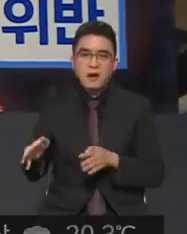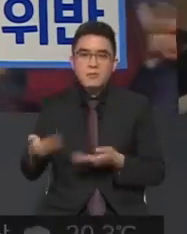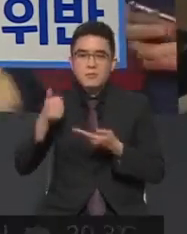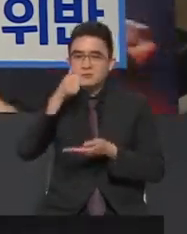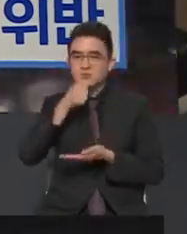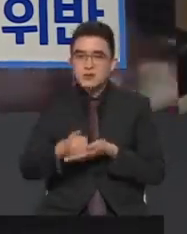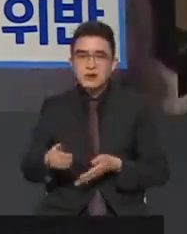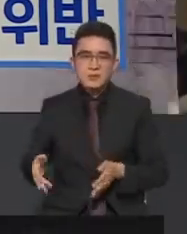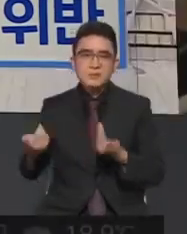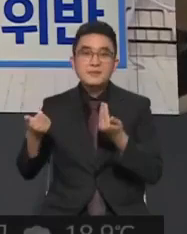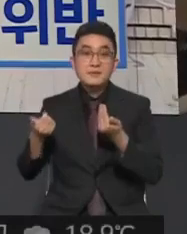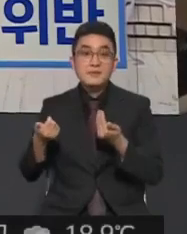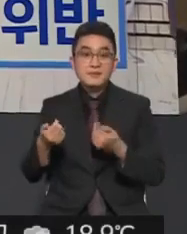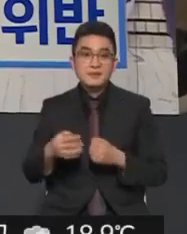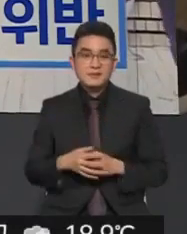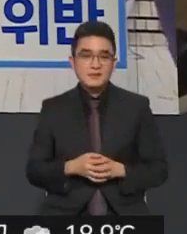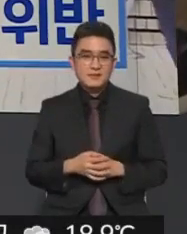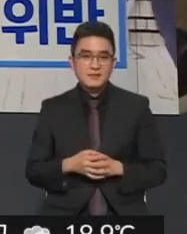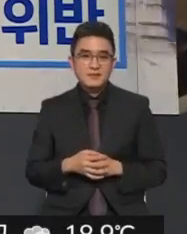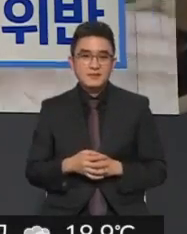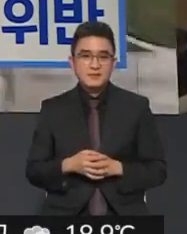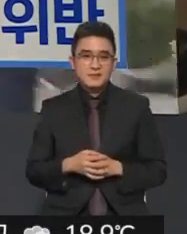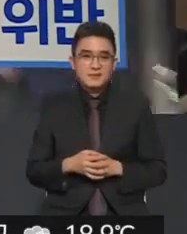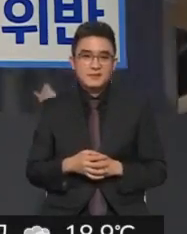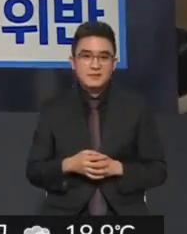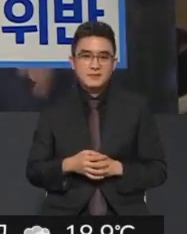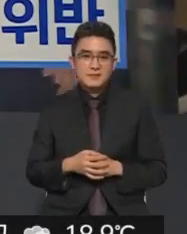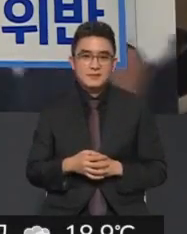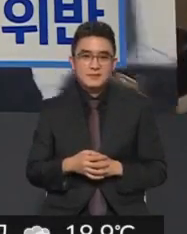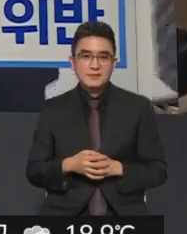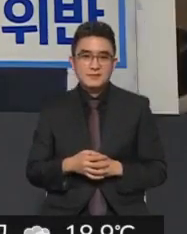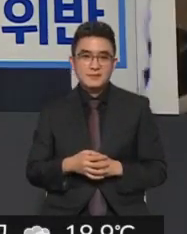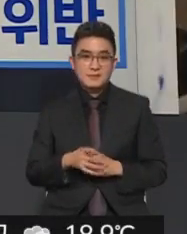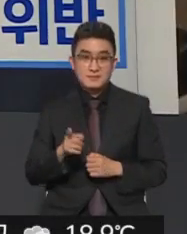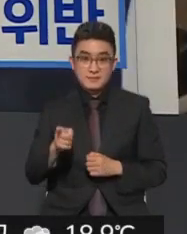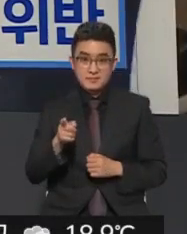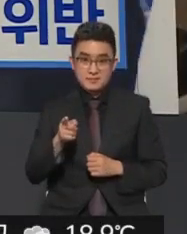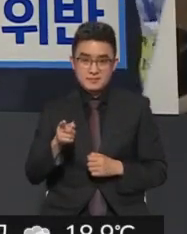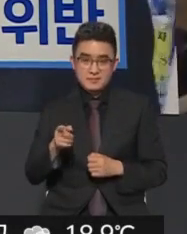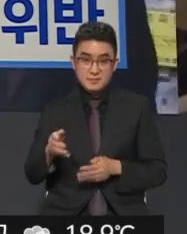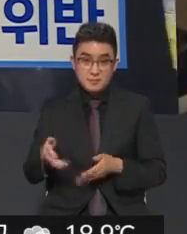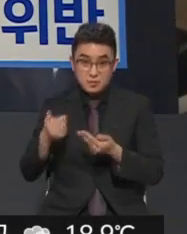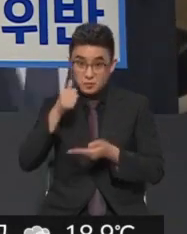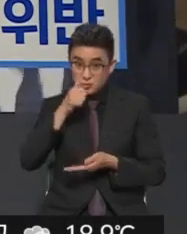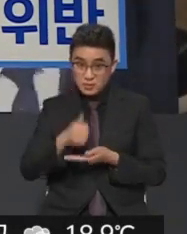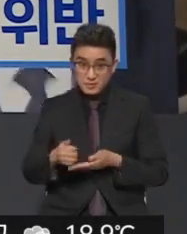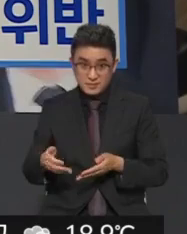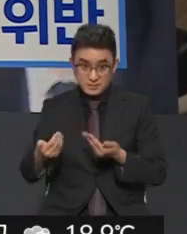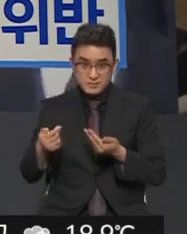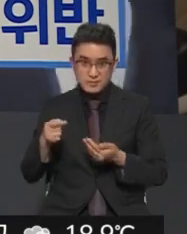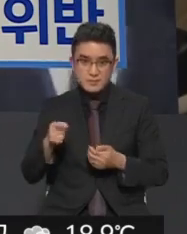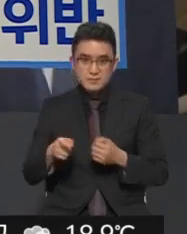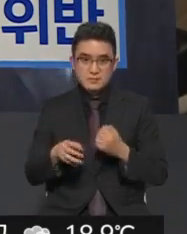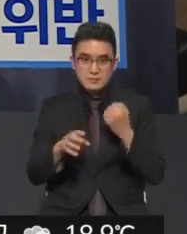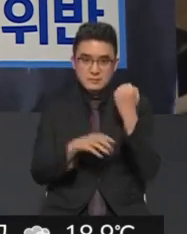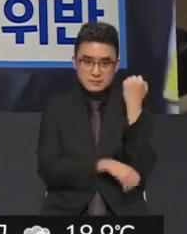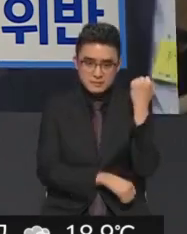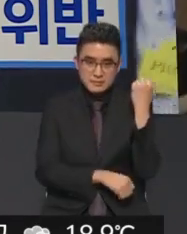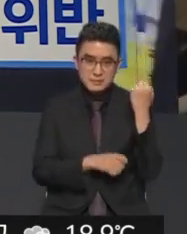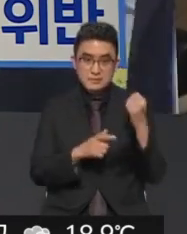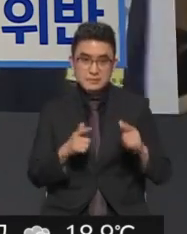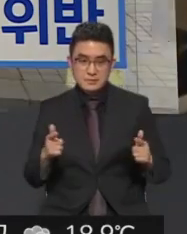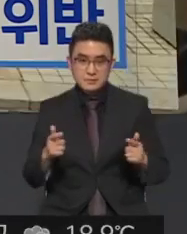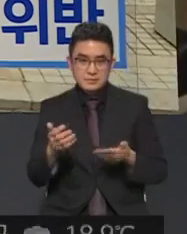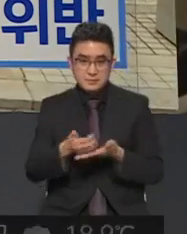어제도 제가 드렸었죠 여기에이 전치 자금법 위반 혐의의 경우에는 범죄수익이 몰수나 추징이 되지